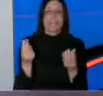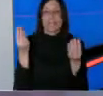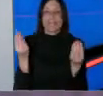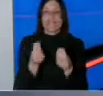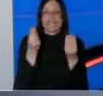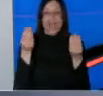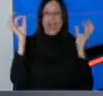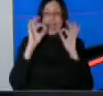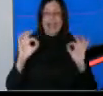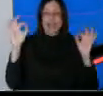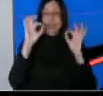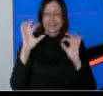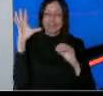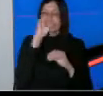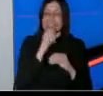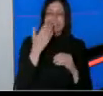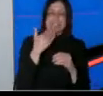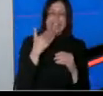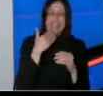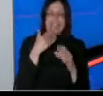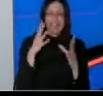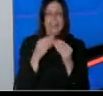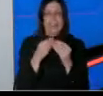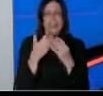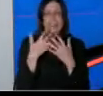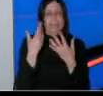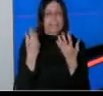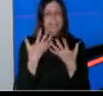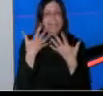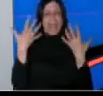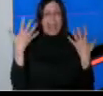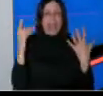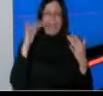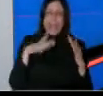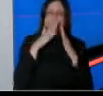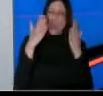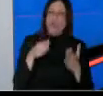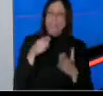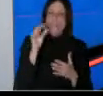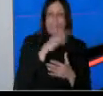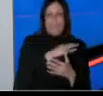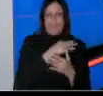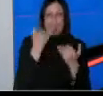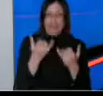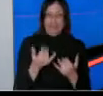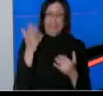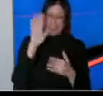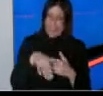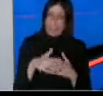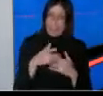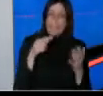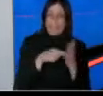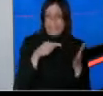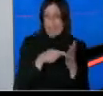הקודשים באתוס הישראלי, עם כל העילה שסביבו, גם הגוף הזה עכשיו נפגע, ובאמת, רק